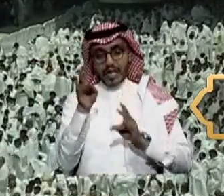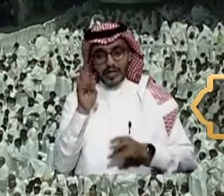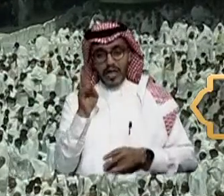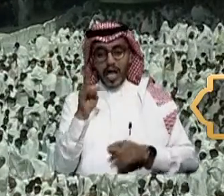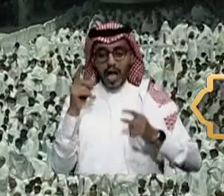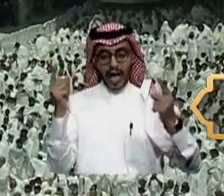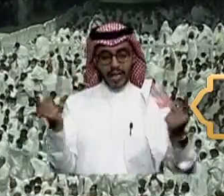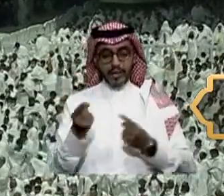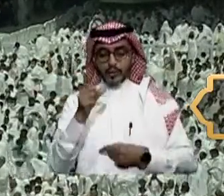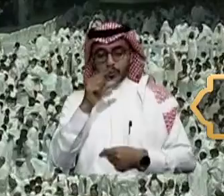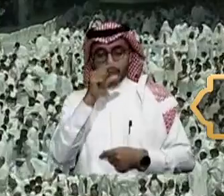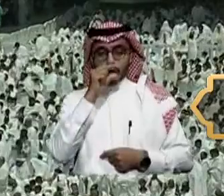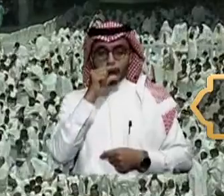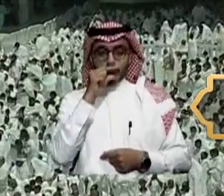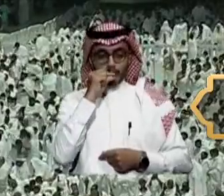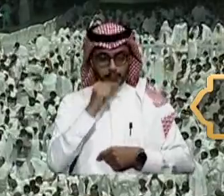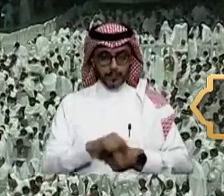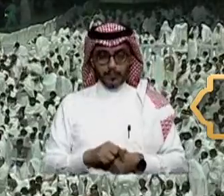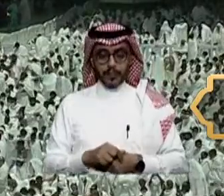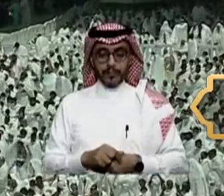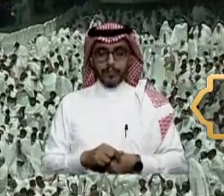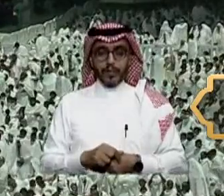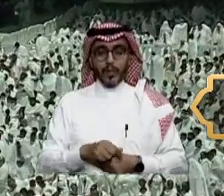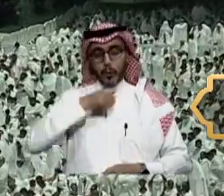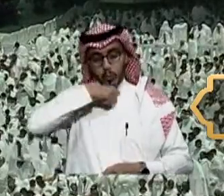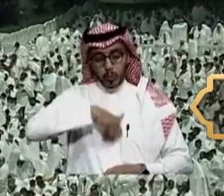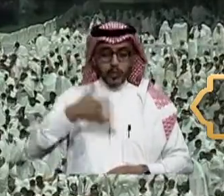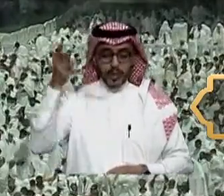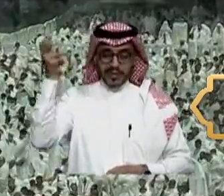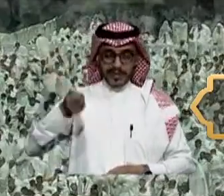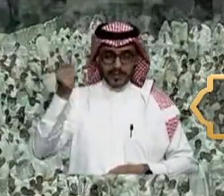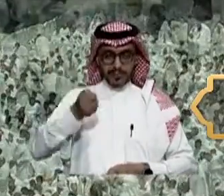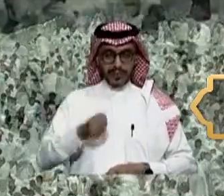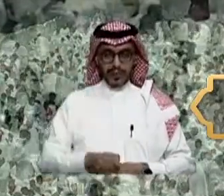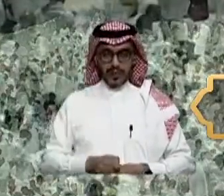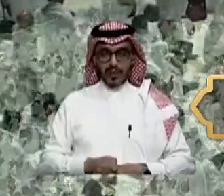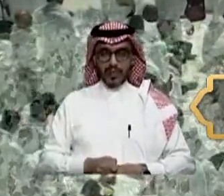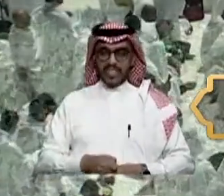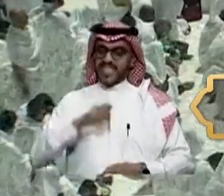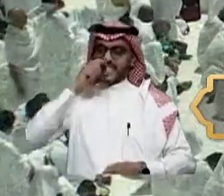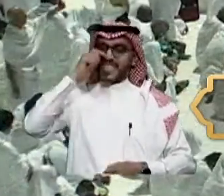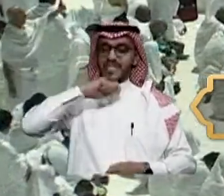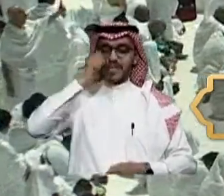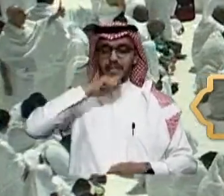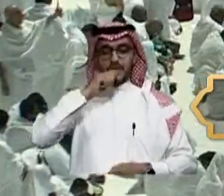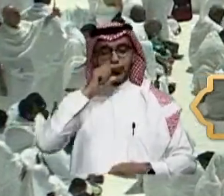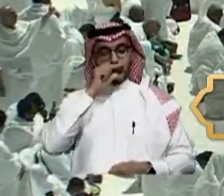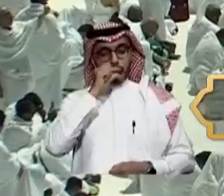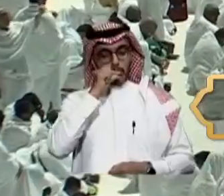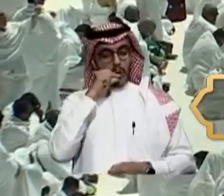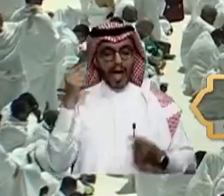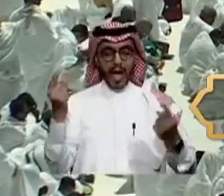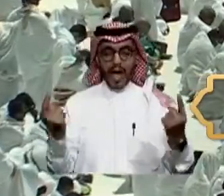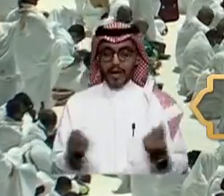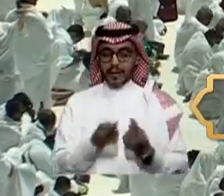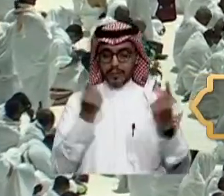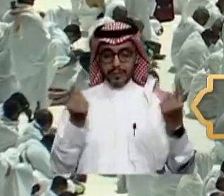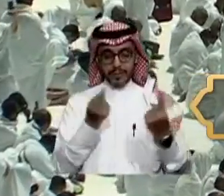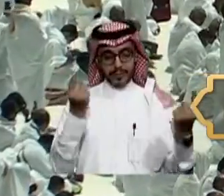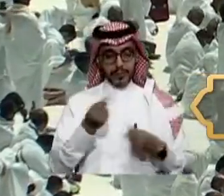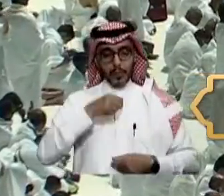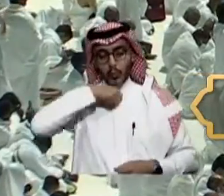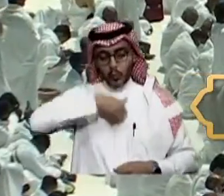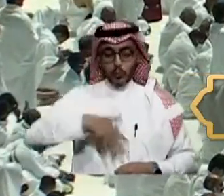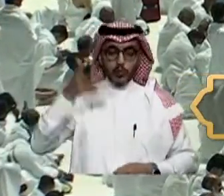صائم في رمضان وكان صلى الله عليه وسلم يستاك وهو صائم وكان صلى الله